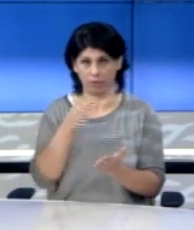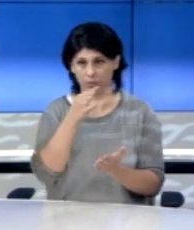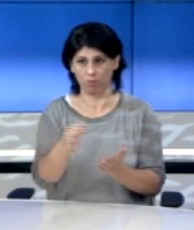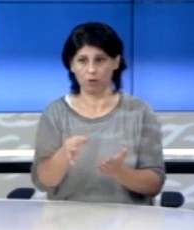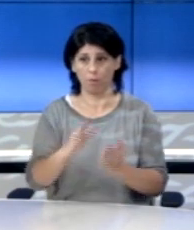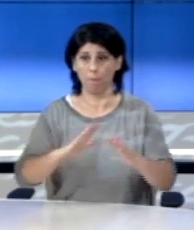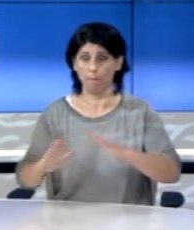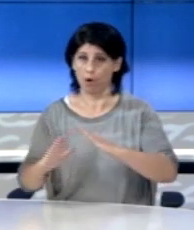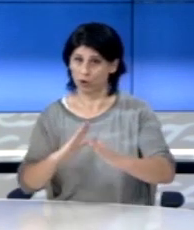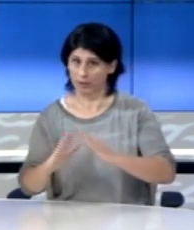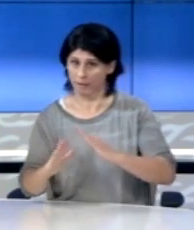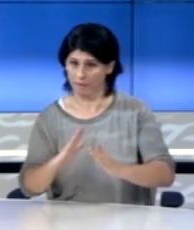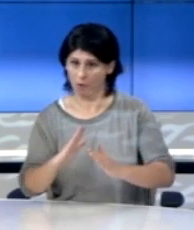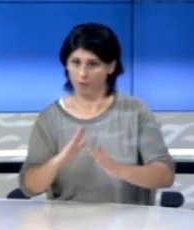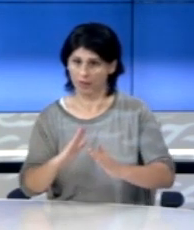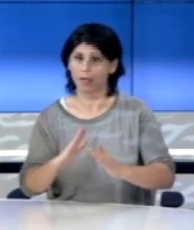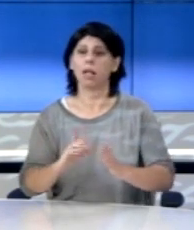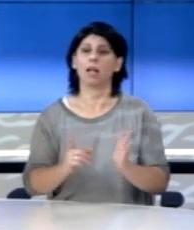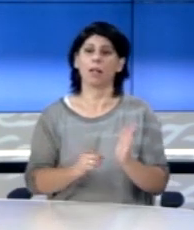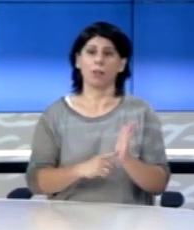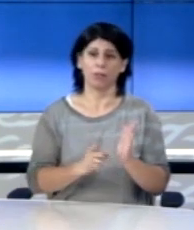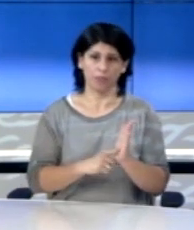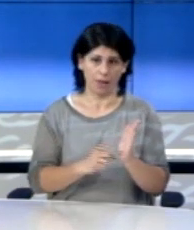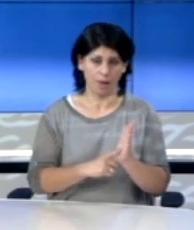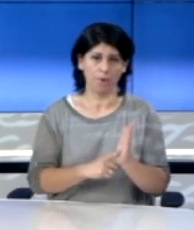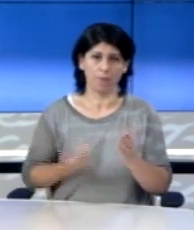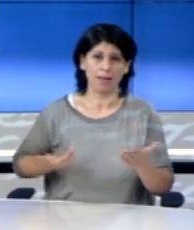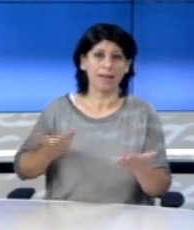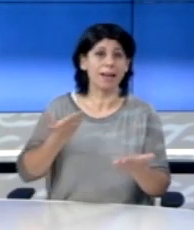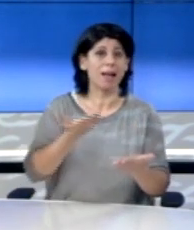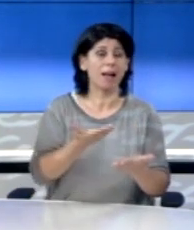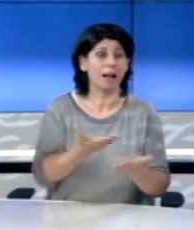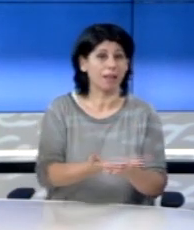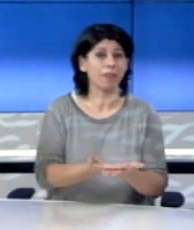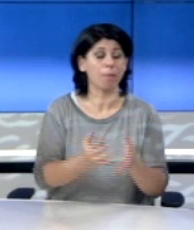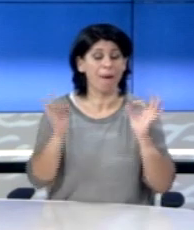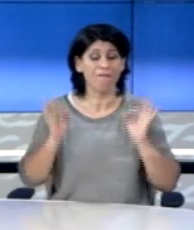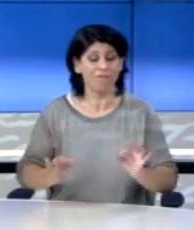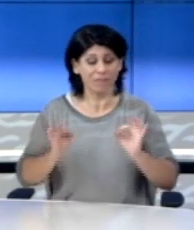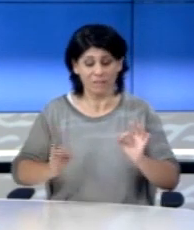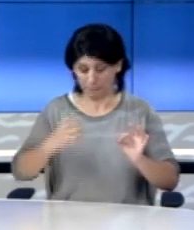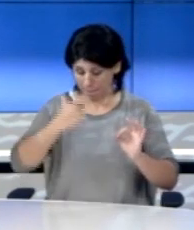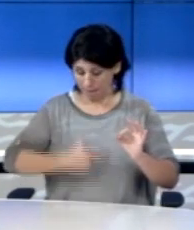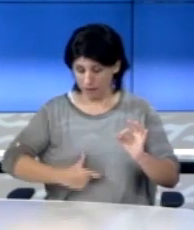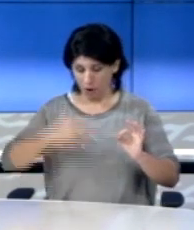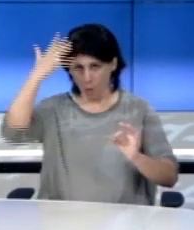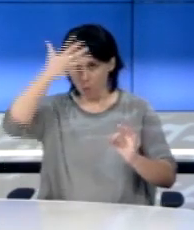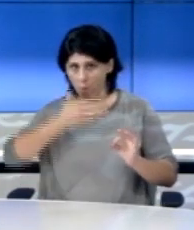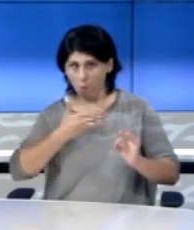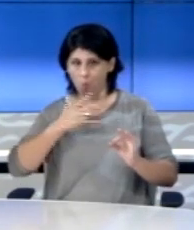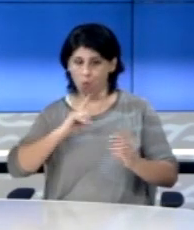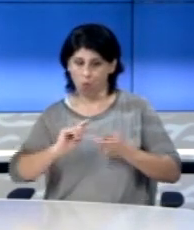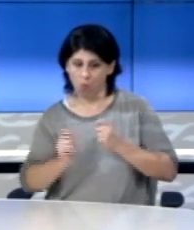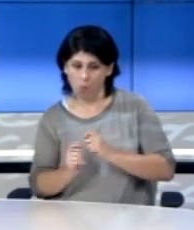λεγόμενοι προστατευόμενοι θα έπρεπε να καταθέσουν με φυσική παρουσία, χωρίς κουκούλα και